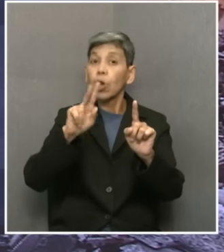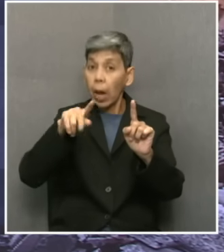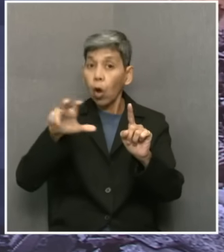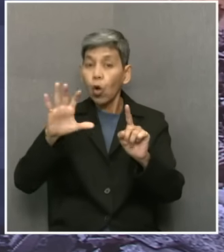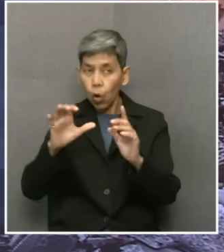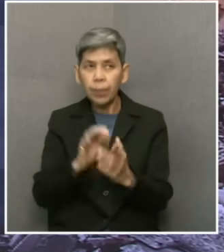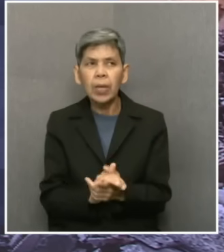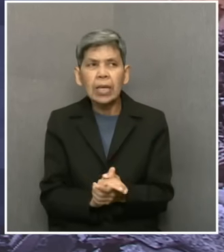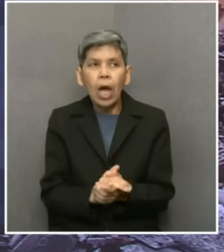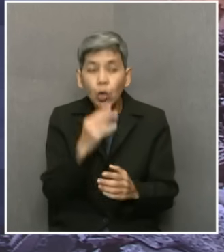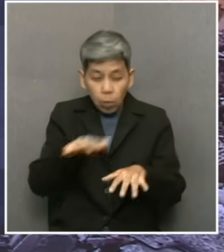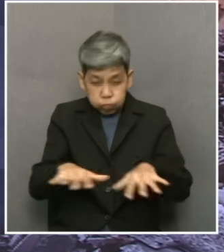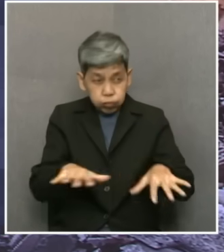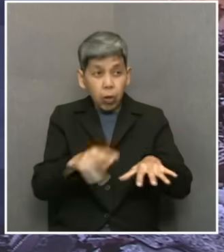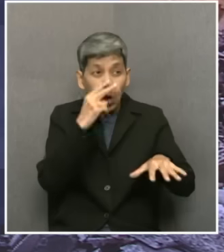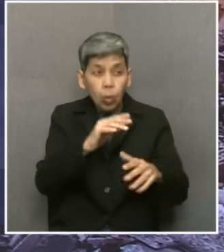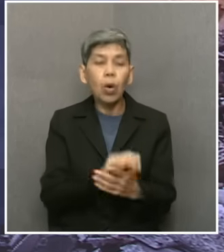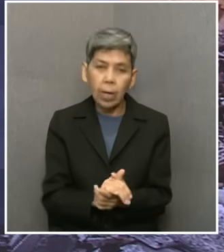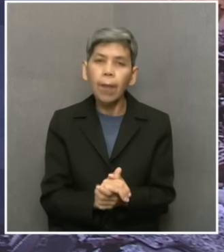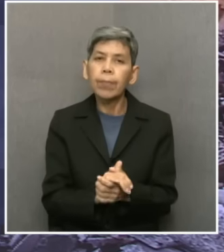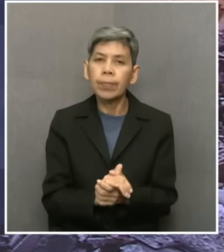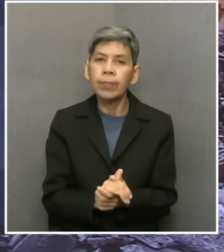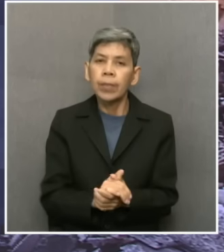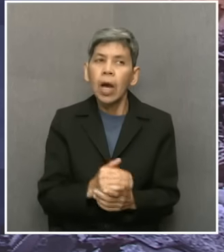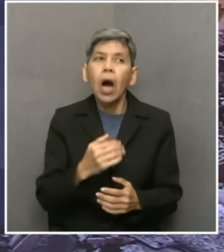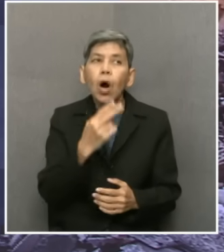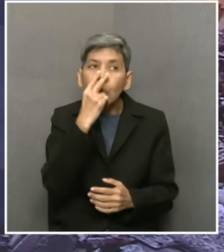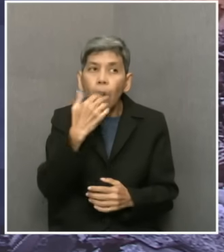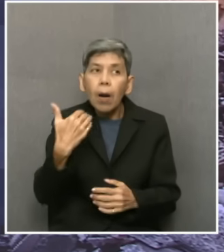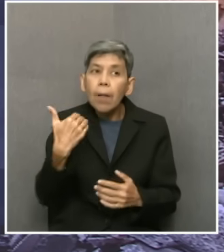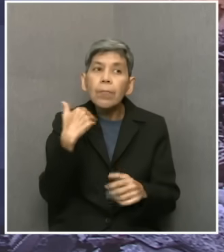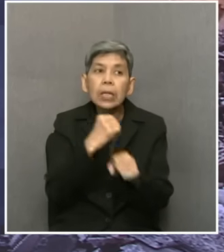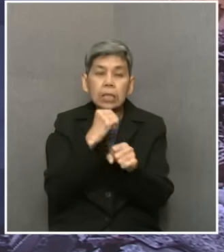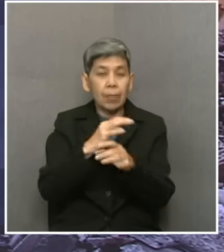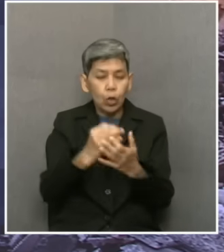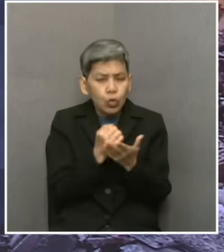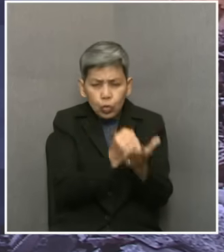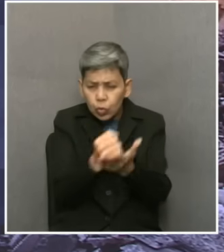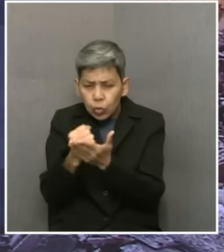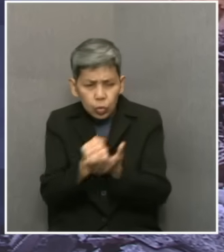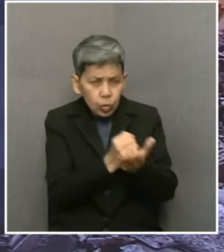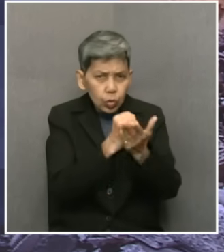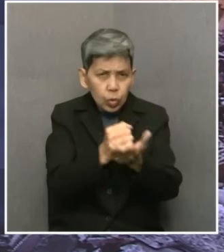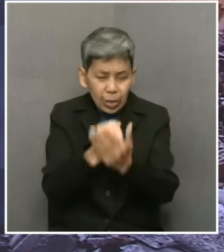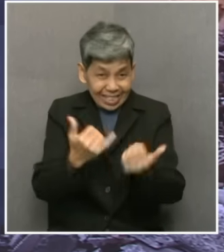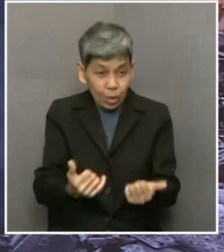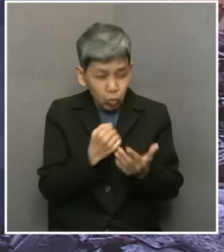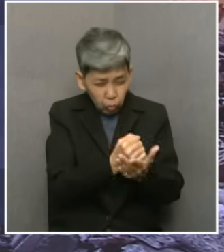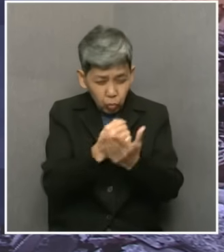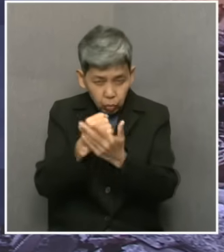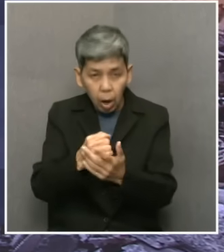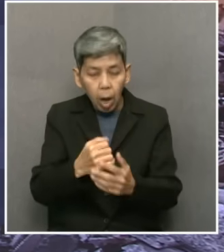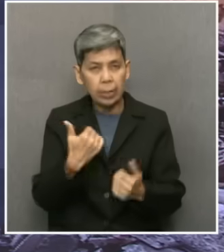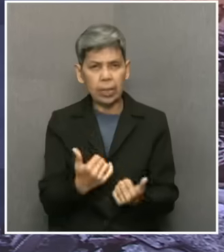122,500 คนจากแผ่นดินไหวที่เกิดขึ้นในครั้งนั้นแล้วเราก็จะเห็นการฟื้นฟูด้วยนะคะที่มาจนถึงปัจจุบันเนี่ยเรา